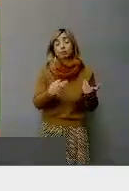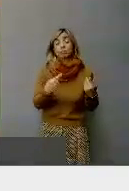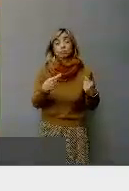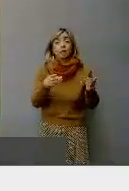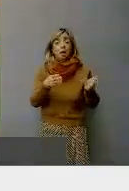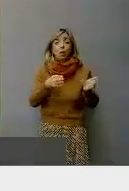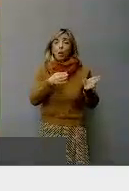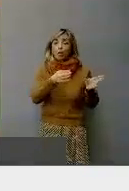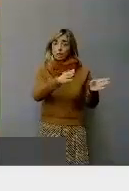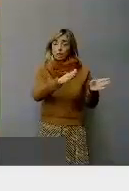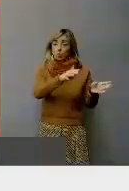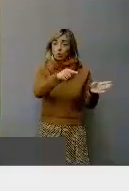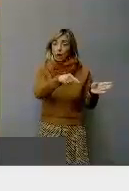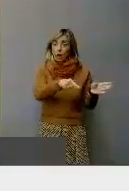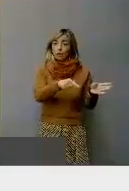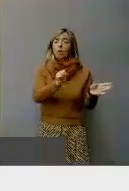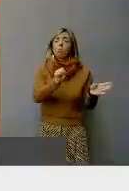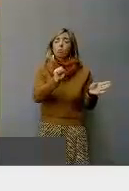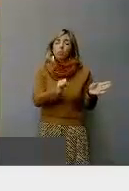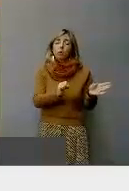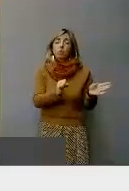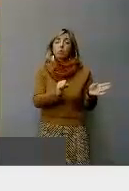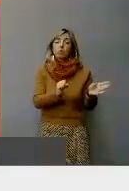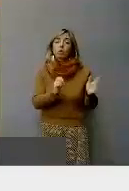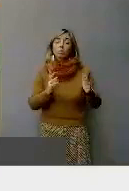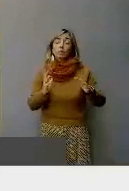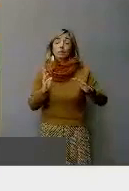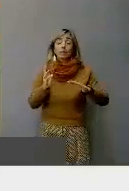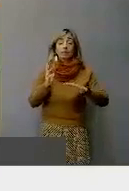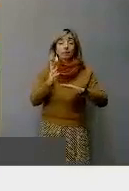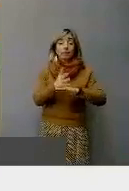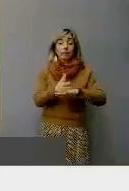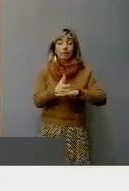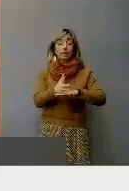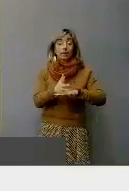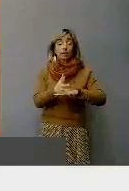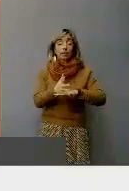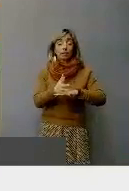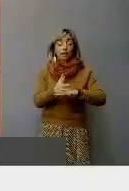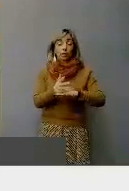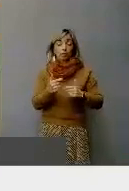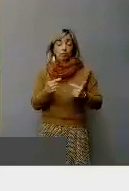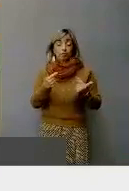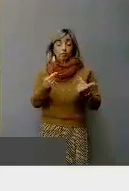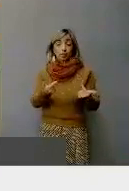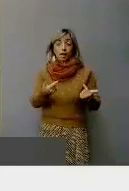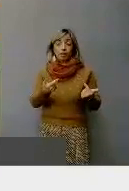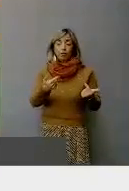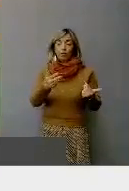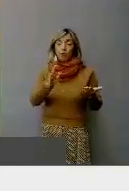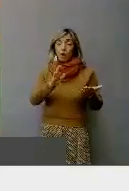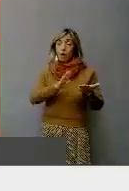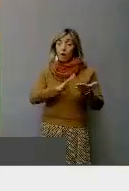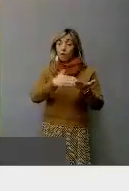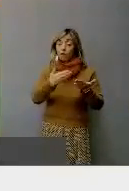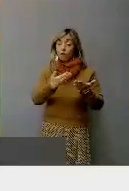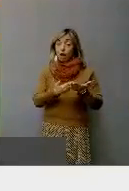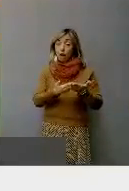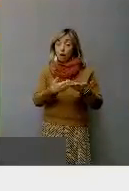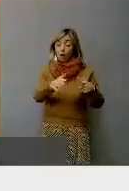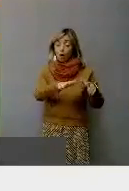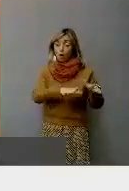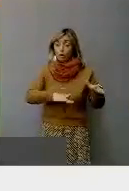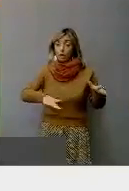strada credo che possa essere quella di un intervento di una valorizzazione urbanistica dell'area attualmente occupata